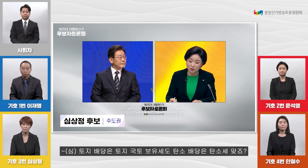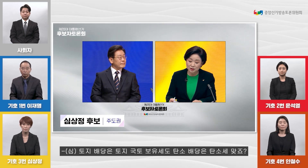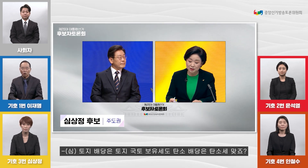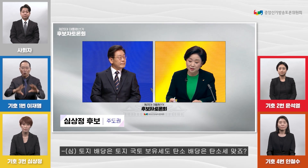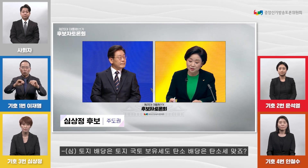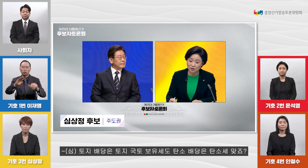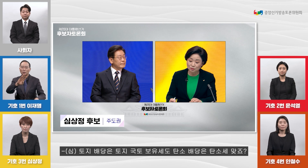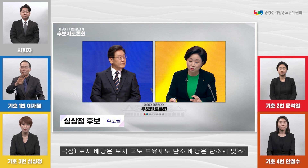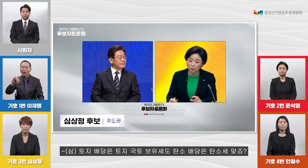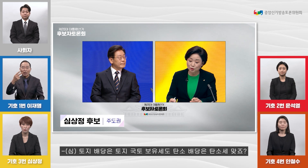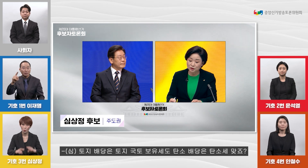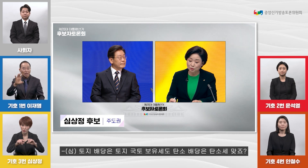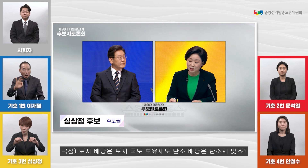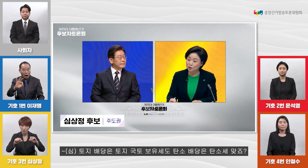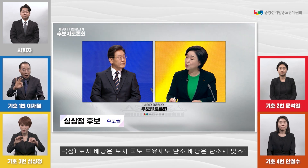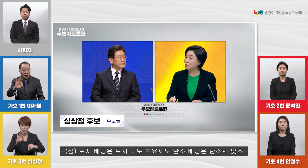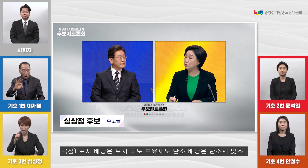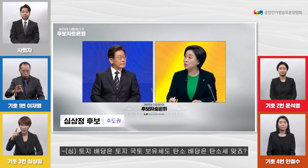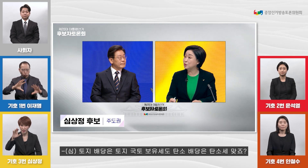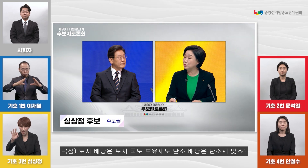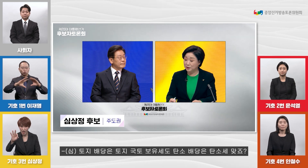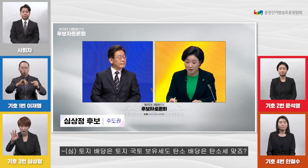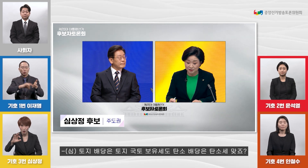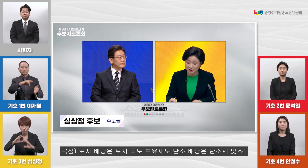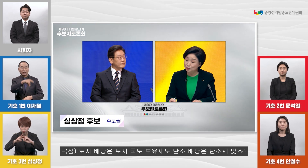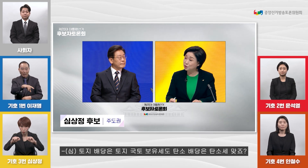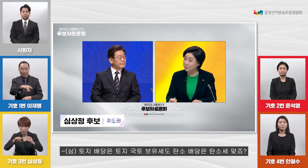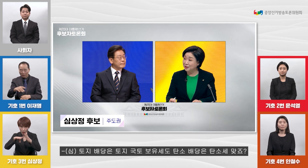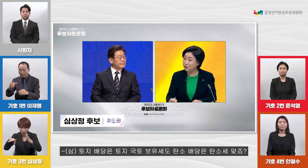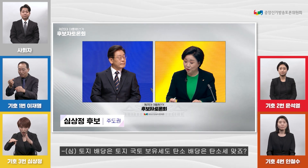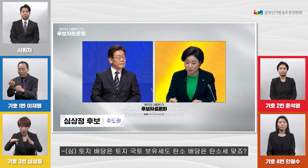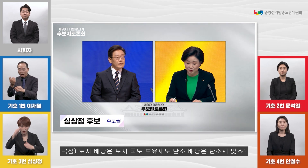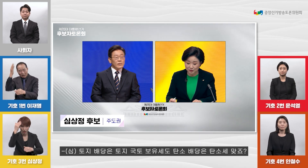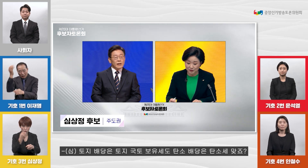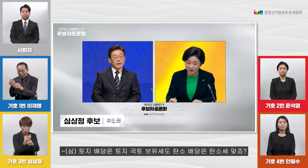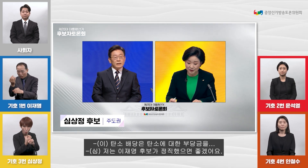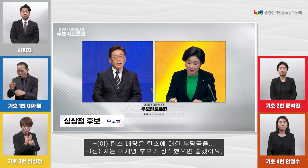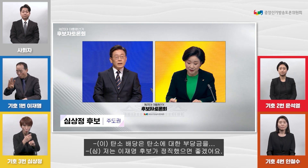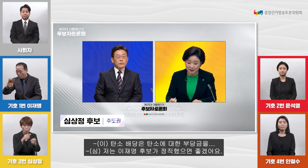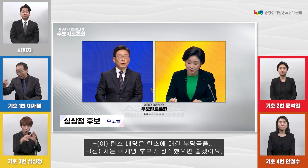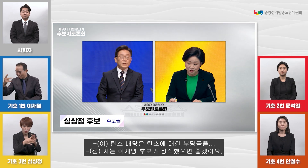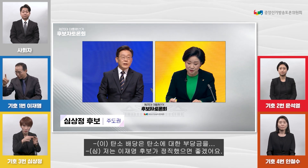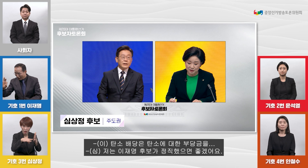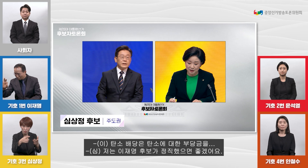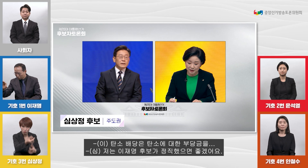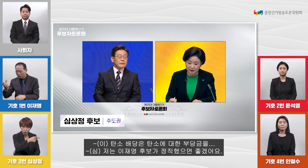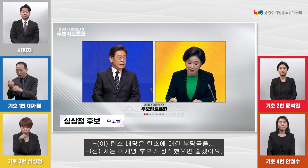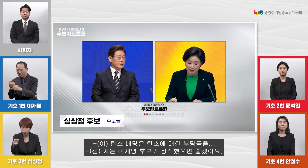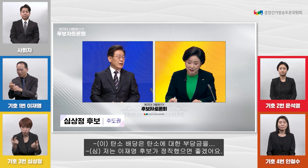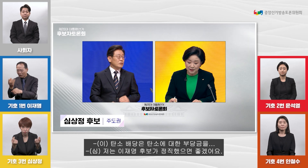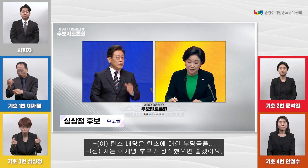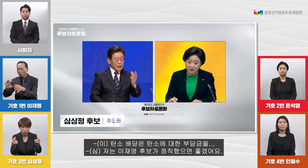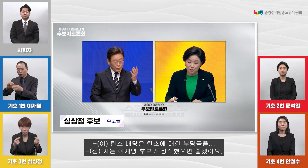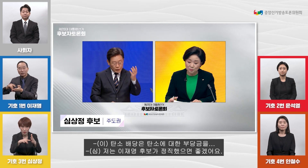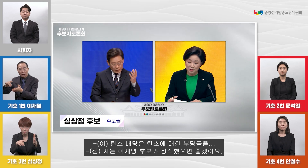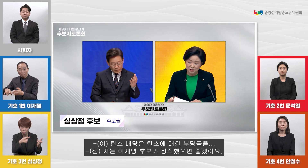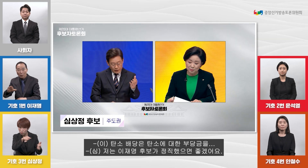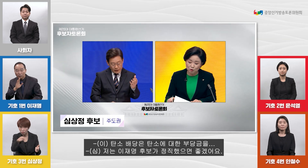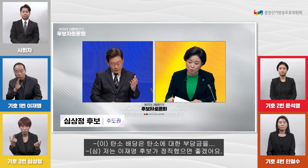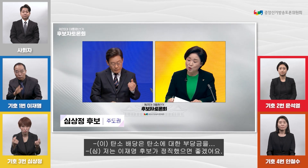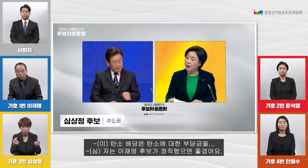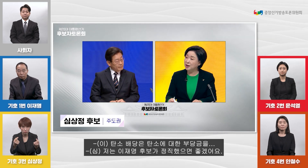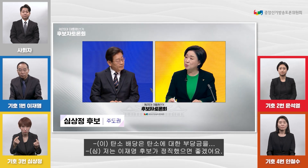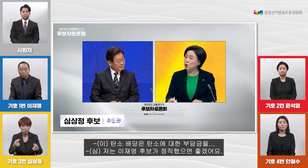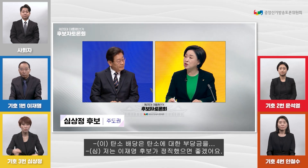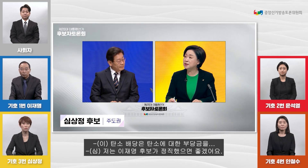배당은 국토보유세고 탄소 배당은 탄소세 맞죠? 네? 탄소 저는 배당은 이제 탄소에 대한 좀 부담금을